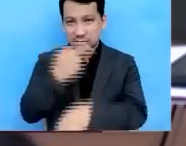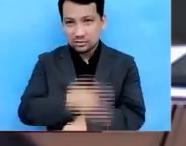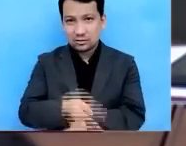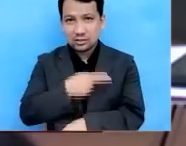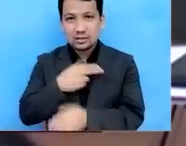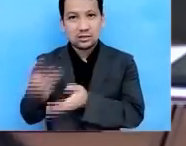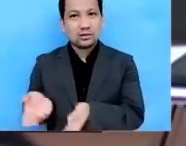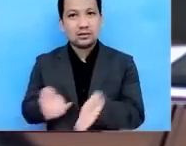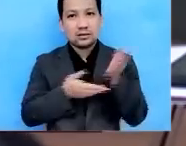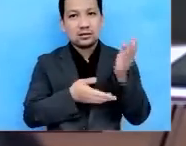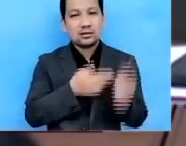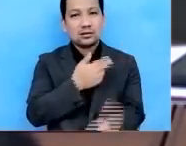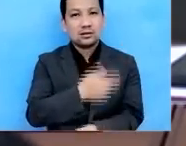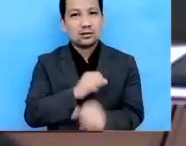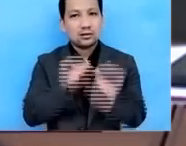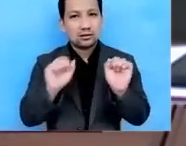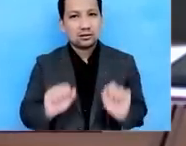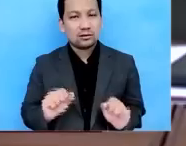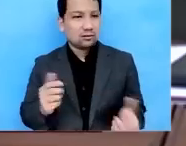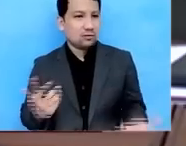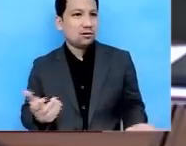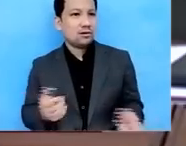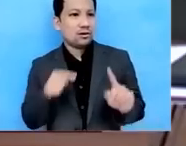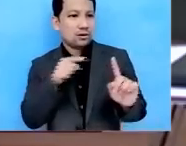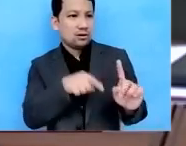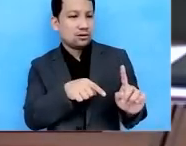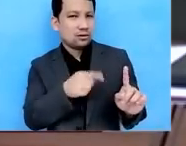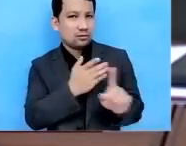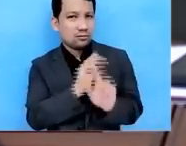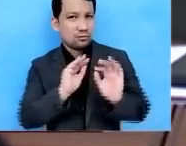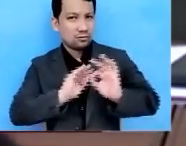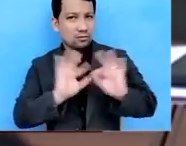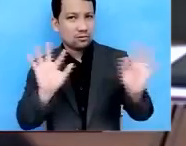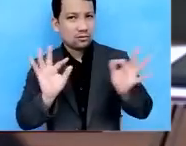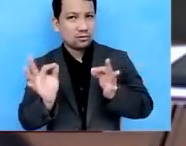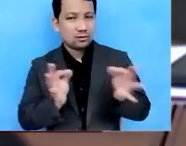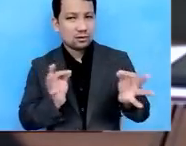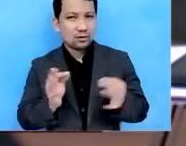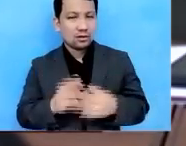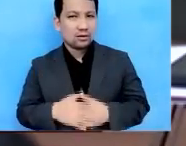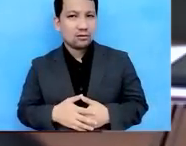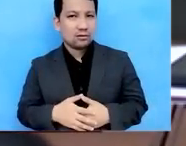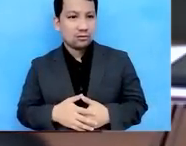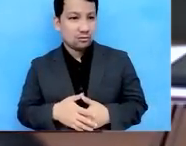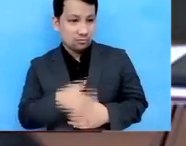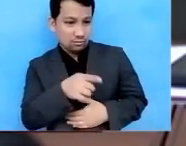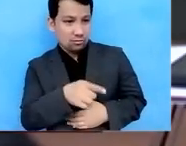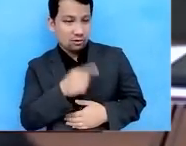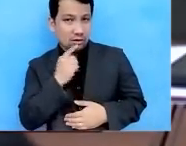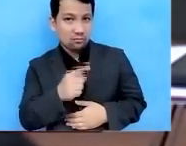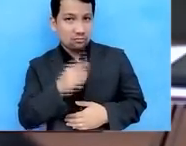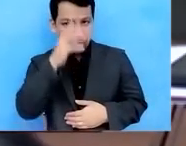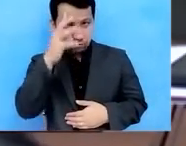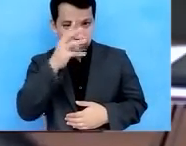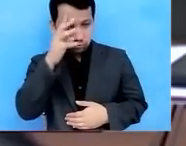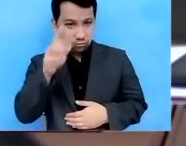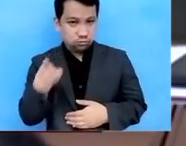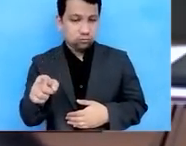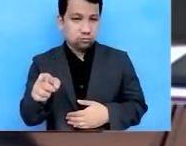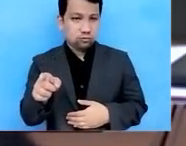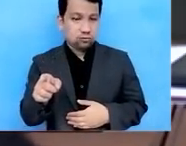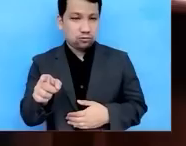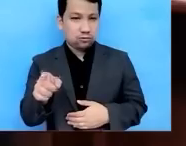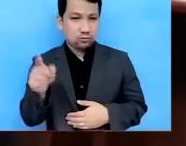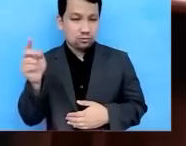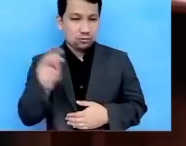ka sa istasyon. Yes po, sorry po. Oo, kaya nga, klaruhin natin ito. Sige po. Huwag mag-akusa na gumagawa ng... Yes po, sorry